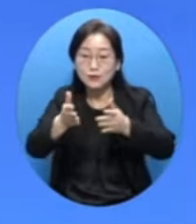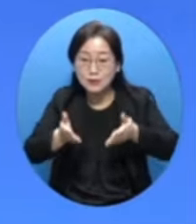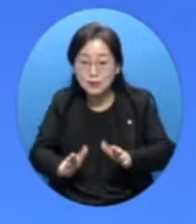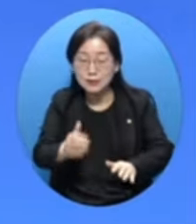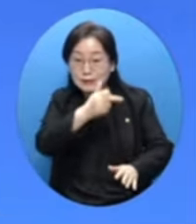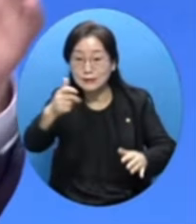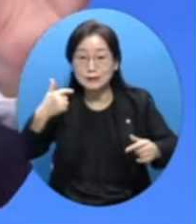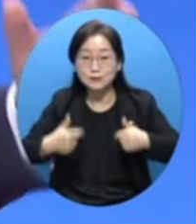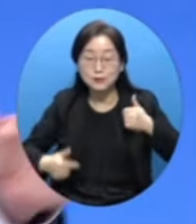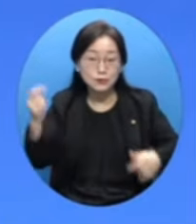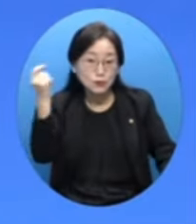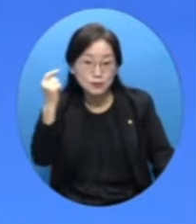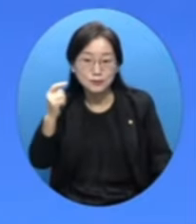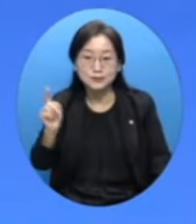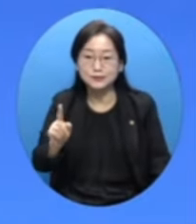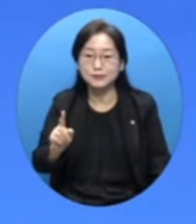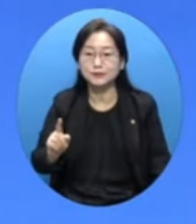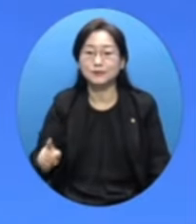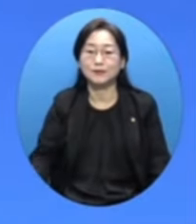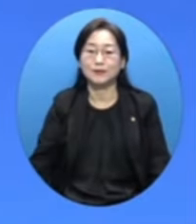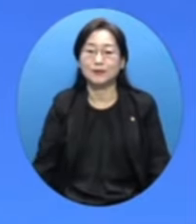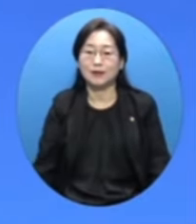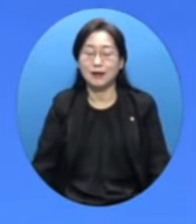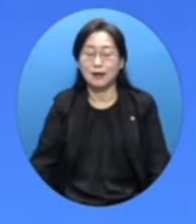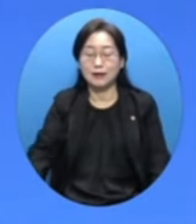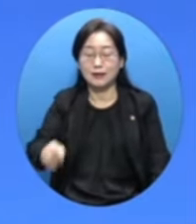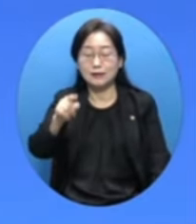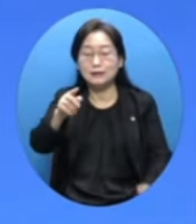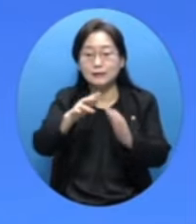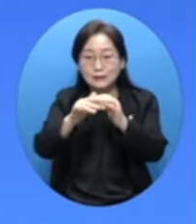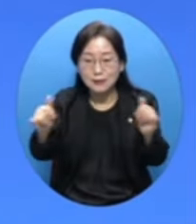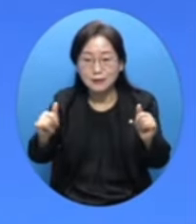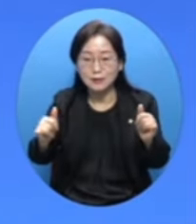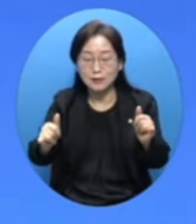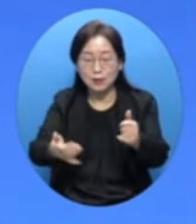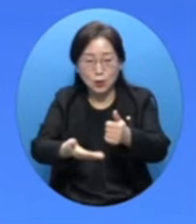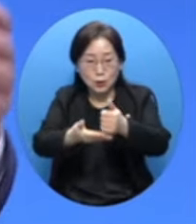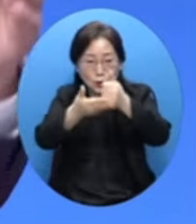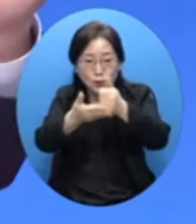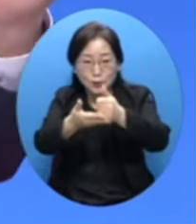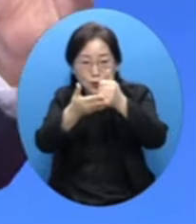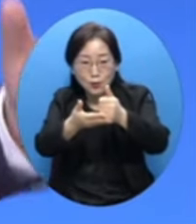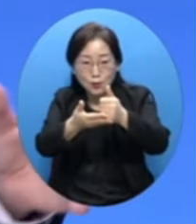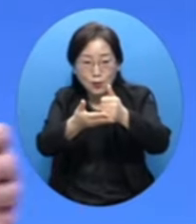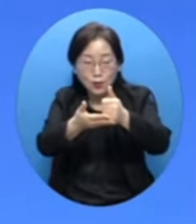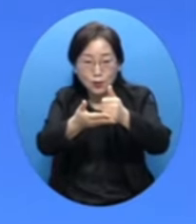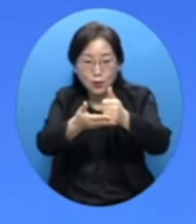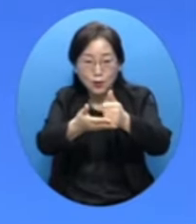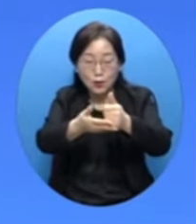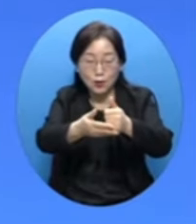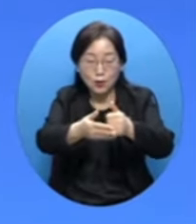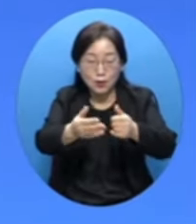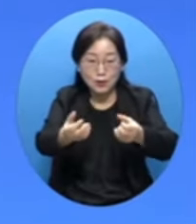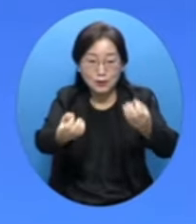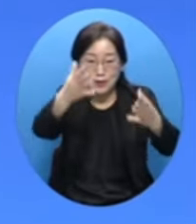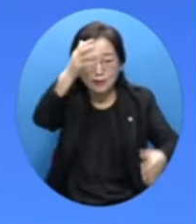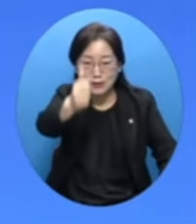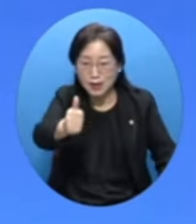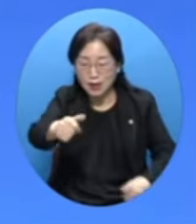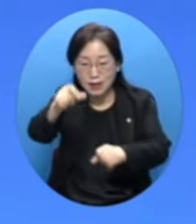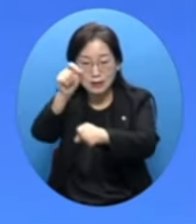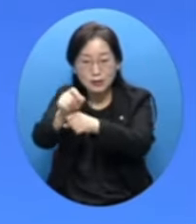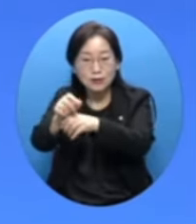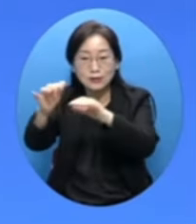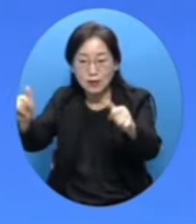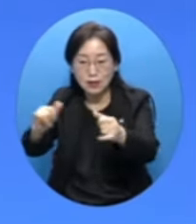소식이 그 당시 사람들에게 존경받는 위치에 있던 제사장이나 서기관이나